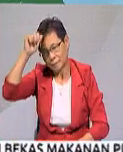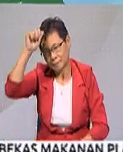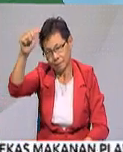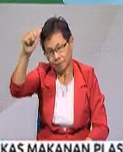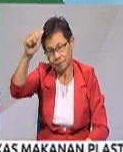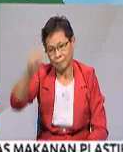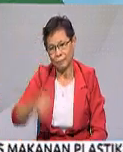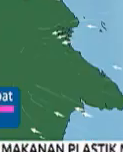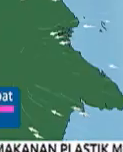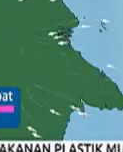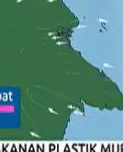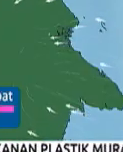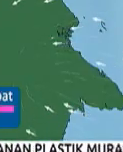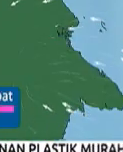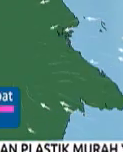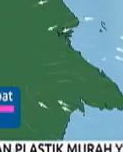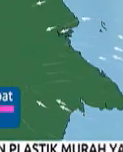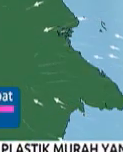Assalamualaikum.